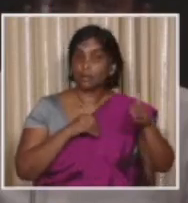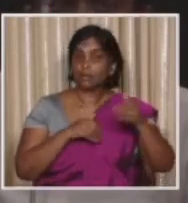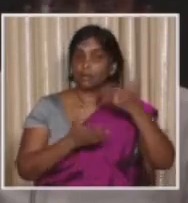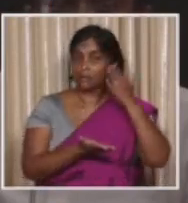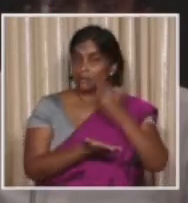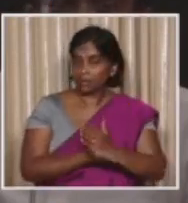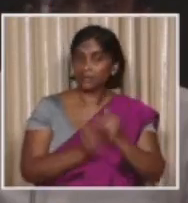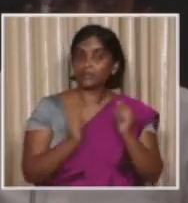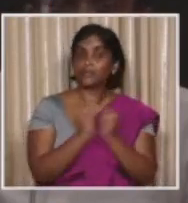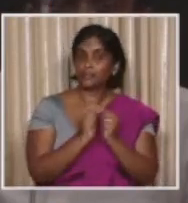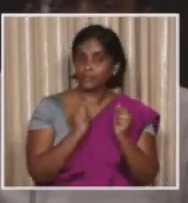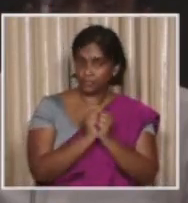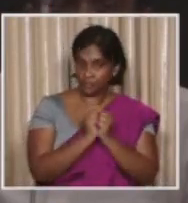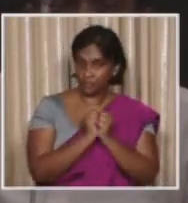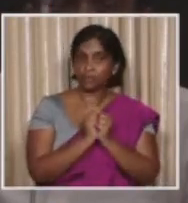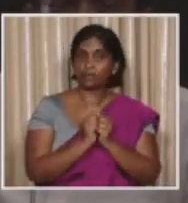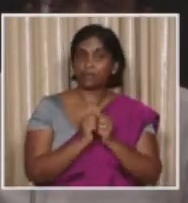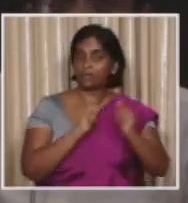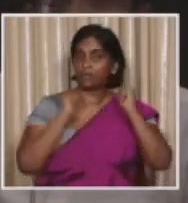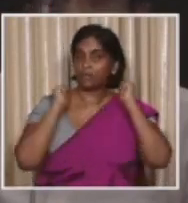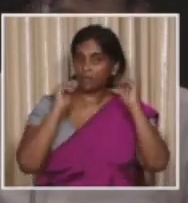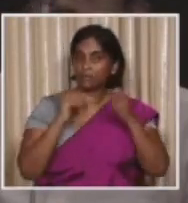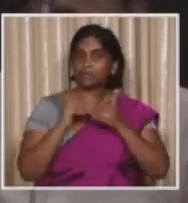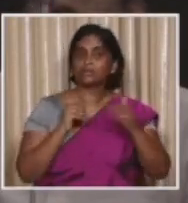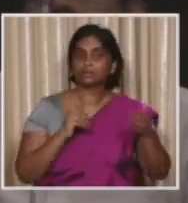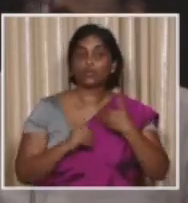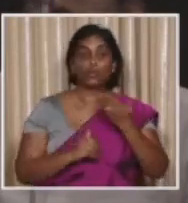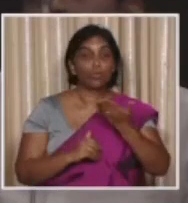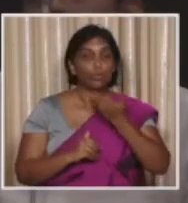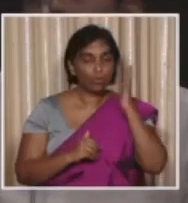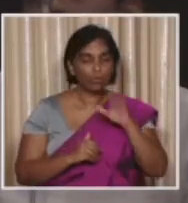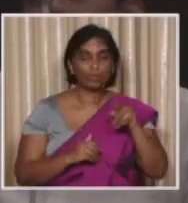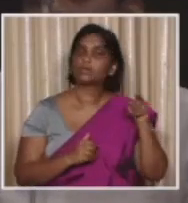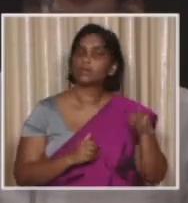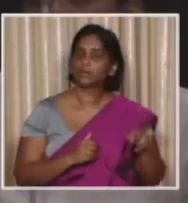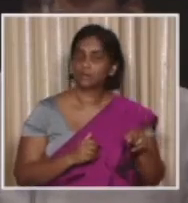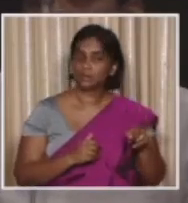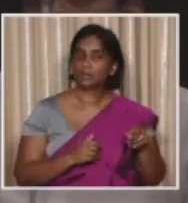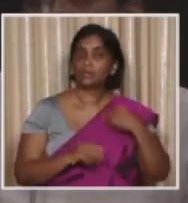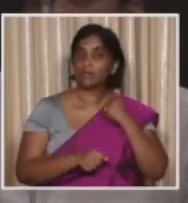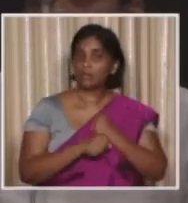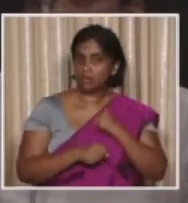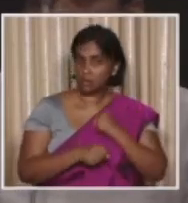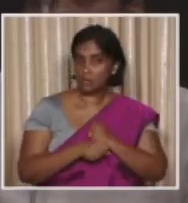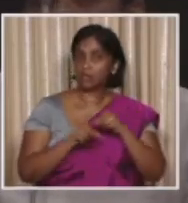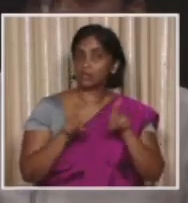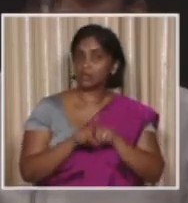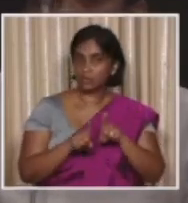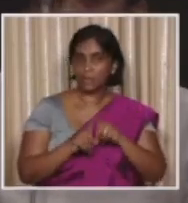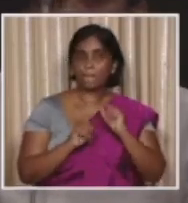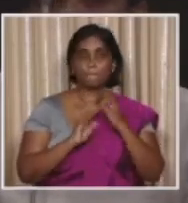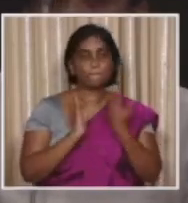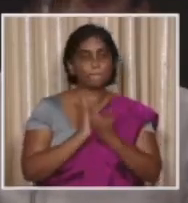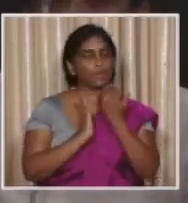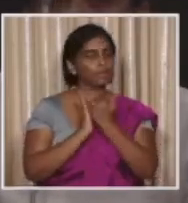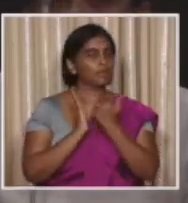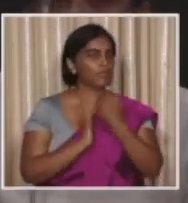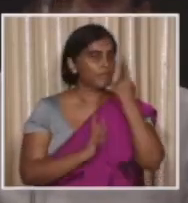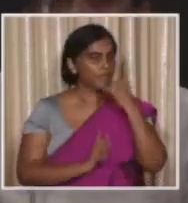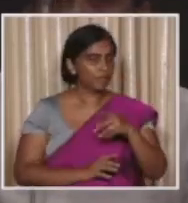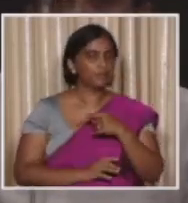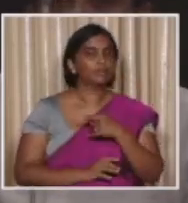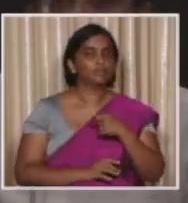නැවතිච්ච කටයුතු යථා තත්ත්වයටපත් කරන්නත් පුළුවන් වුණේ මේ රජයේ හැටියට ගත්ත ප්‍රතිපත්ති තීන්දුව නිසා කියන